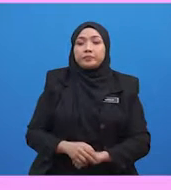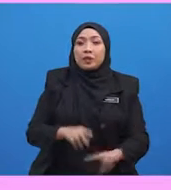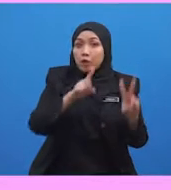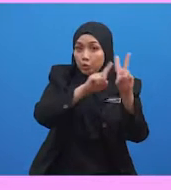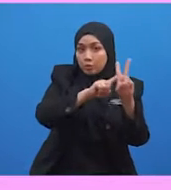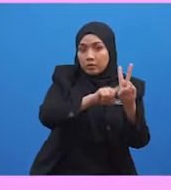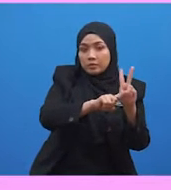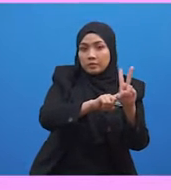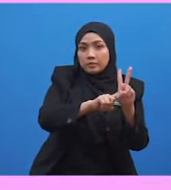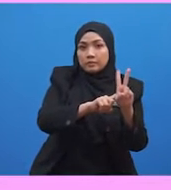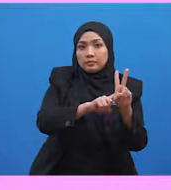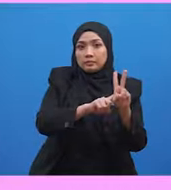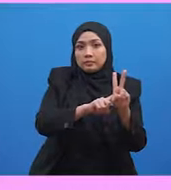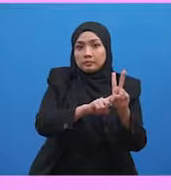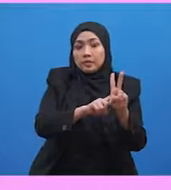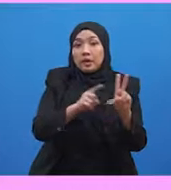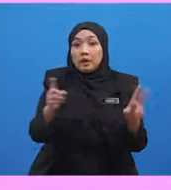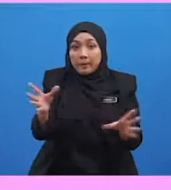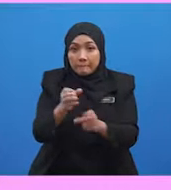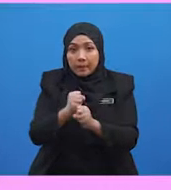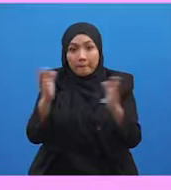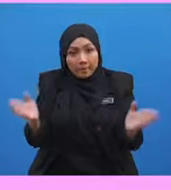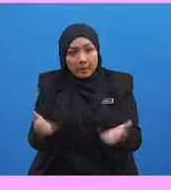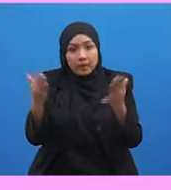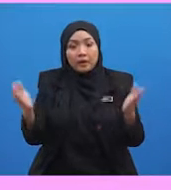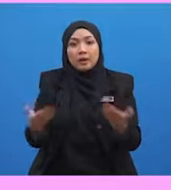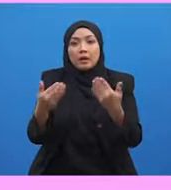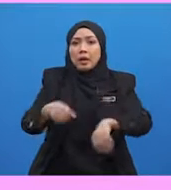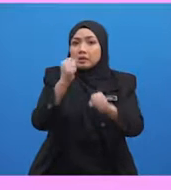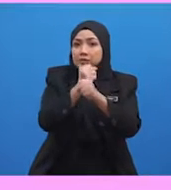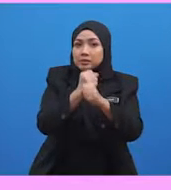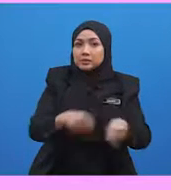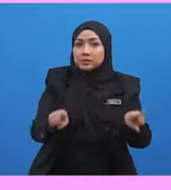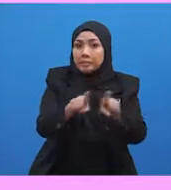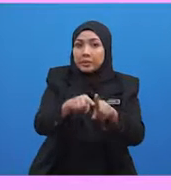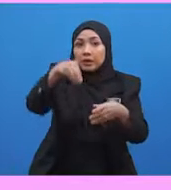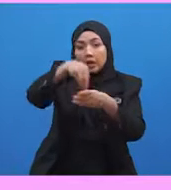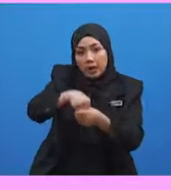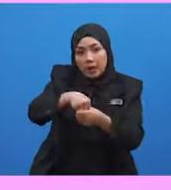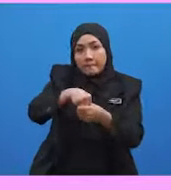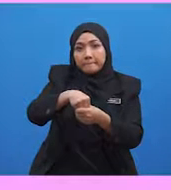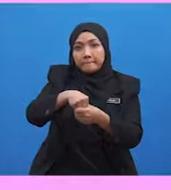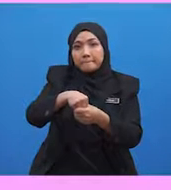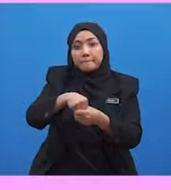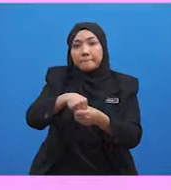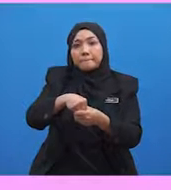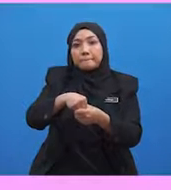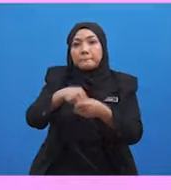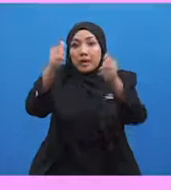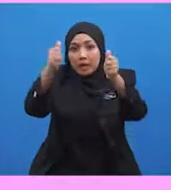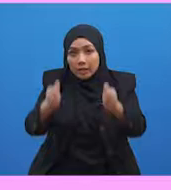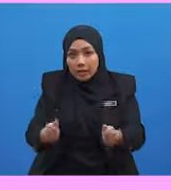Kedua ialah dapat menggalakkan kerjasama dalam kalangan ahli